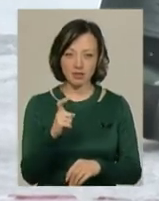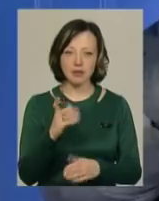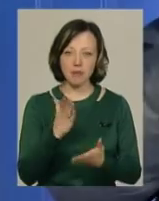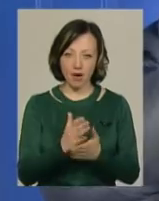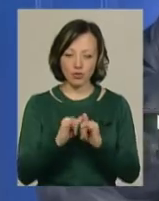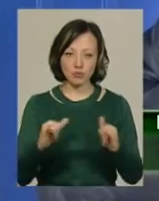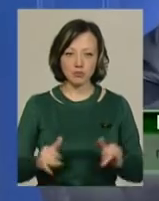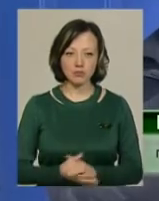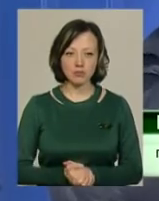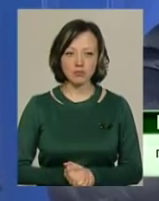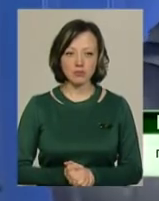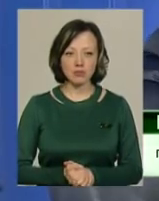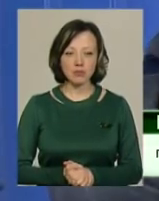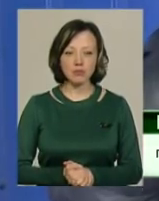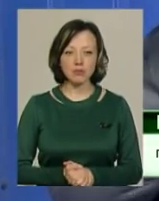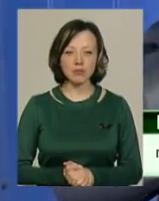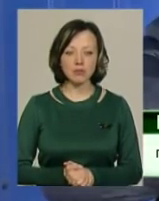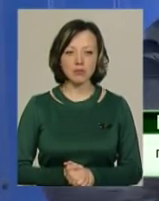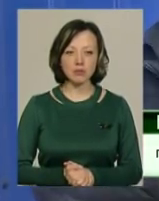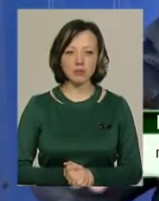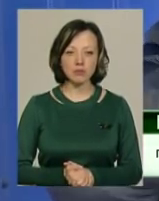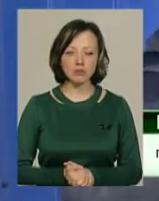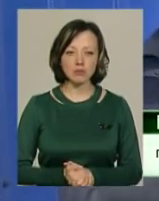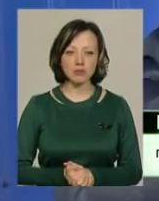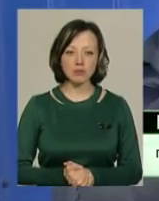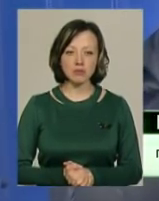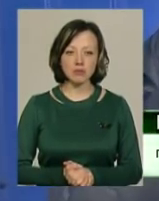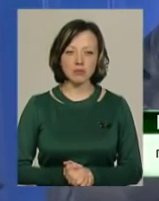розвиток. Ми надіємося, що ми будемо через декілька років